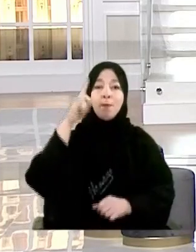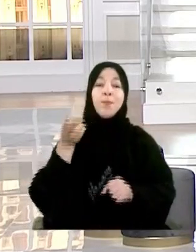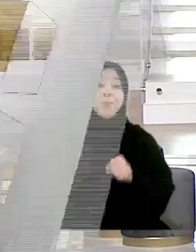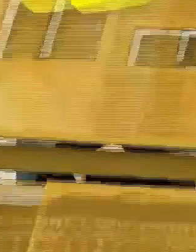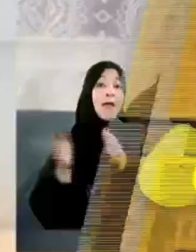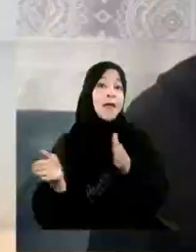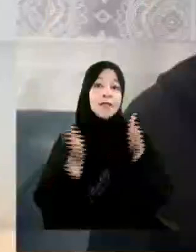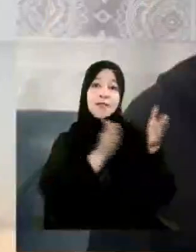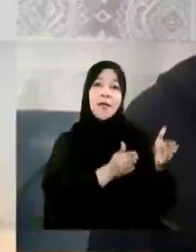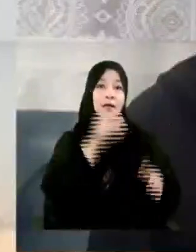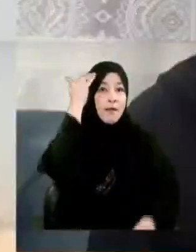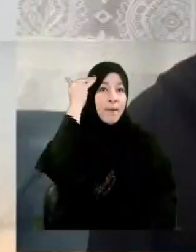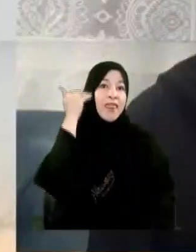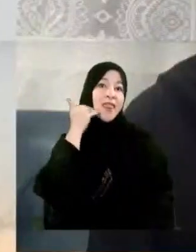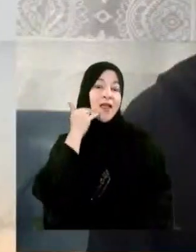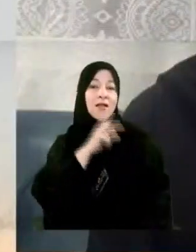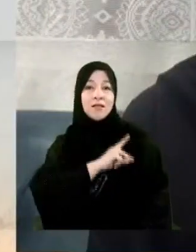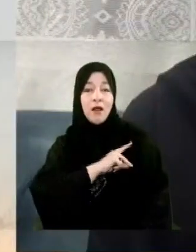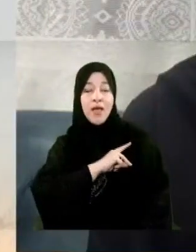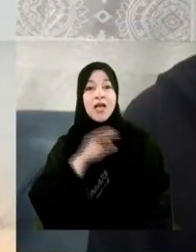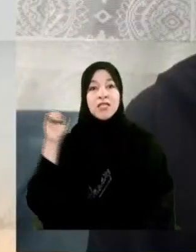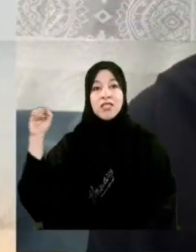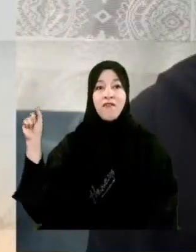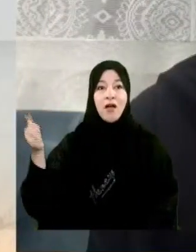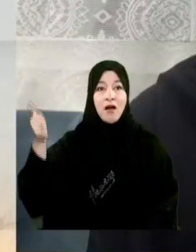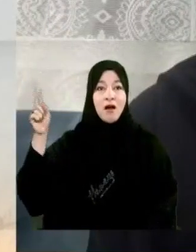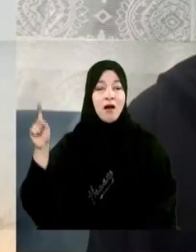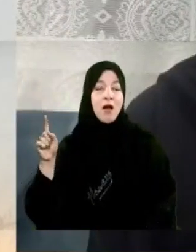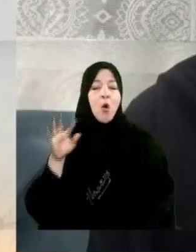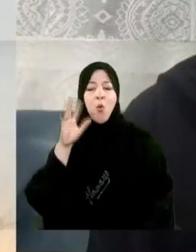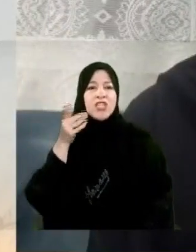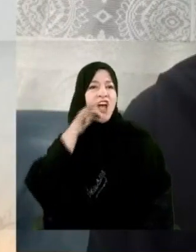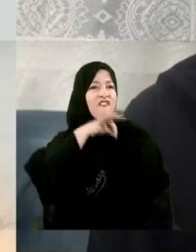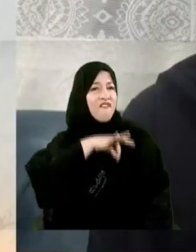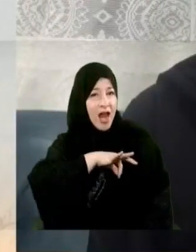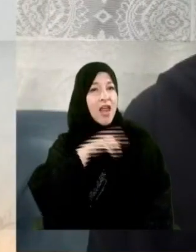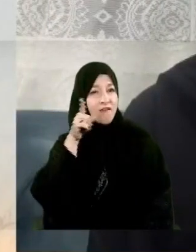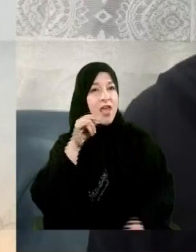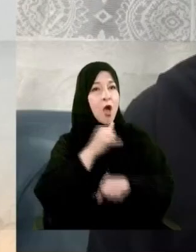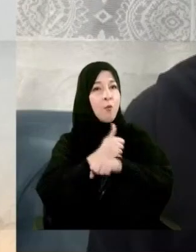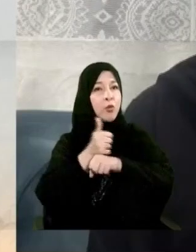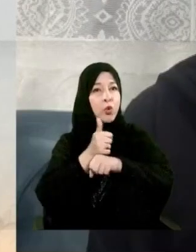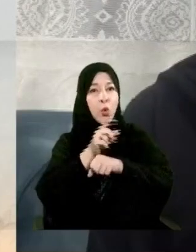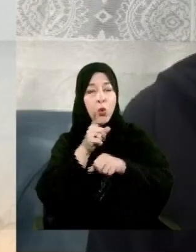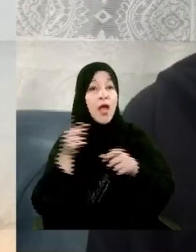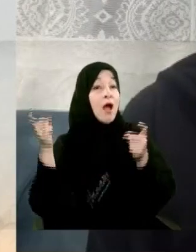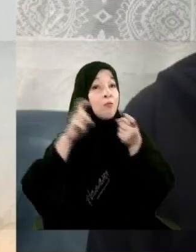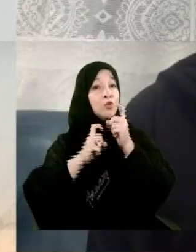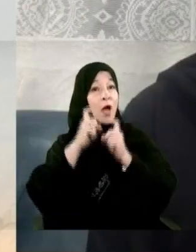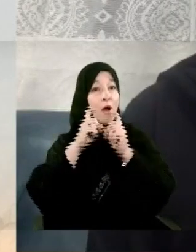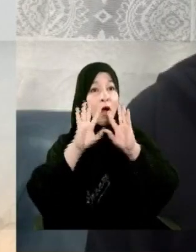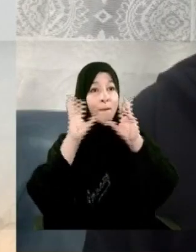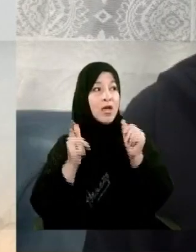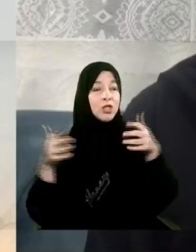وأيضا تحدثنا عن الإضافة اللي أضافتها لهذه المسابقة. صفاء، إيش استفدتي من هذه المسابقة، وكيف كان أيضا احتكاكك